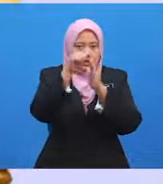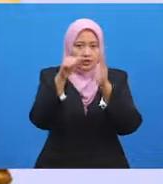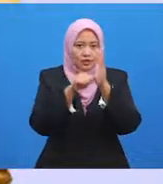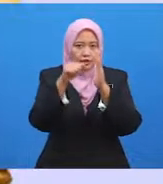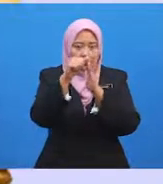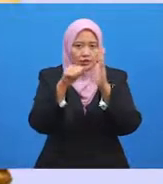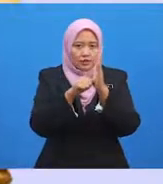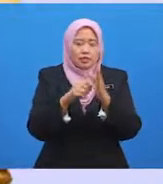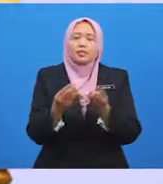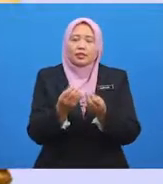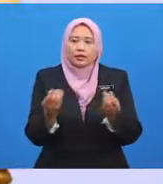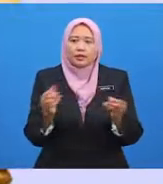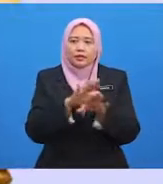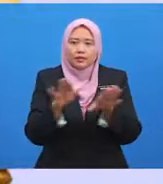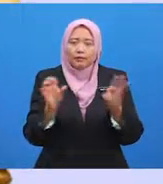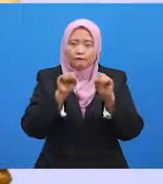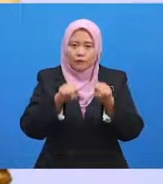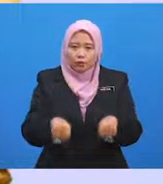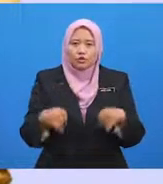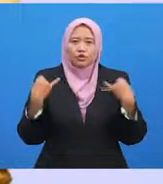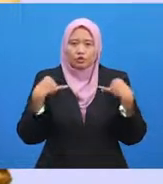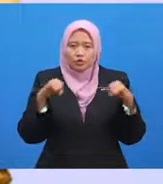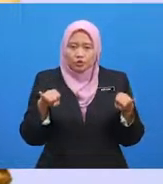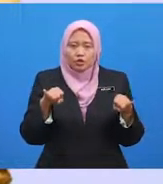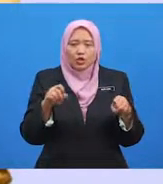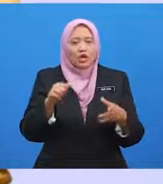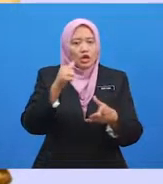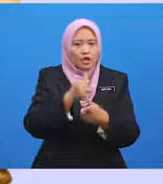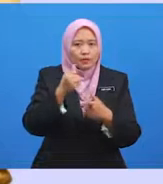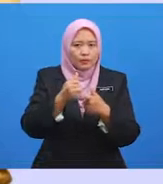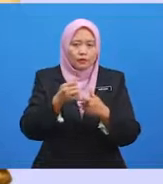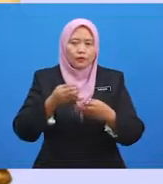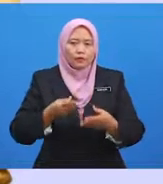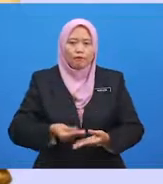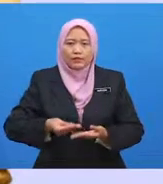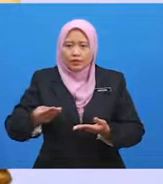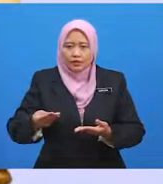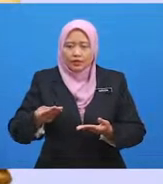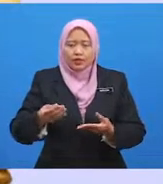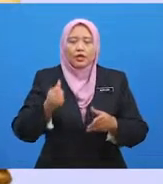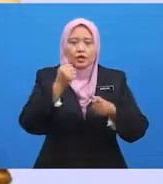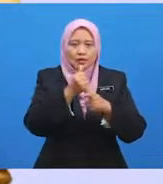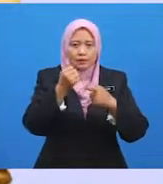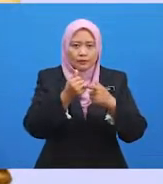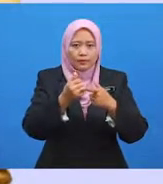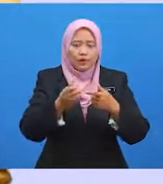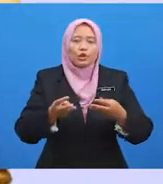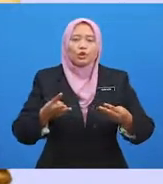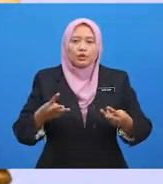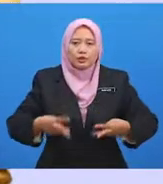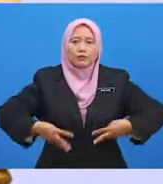boleh dijual dan dibeli serta diwarisi atau dihibahkan Umar